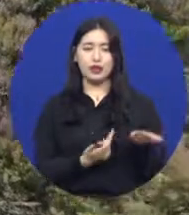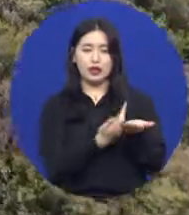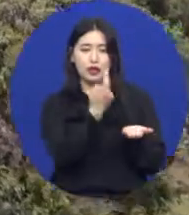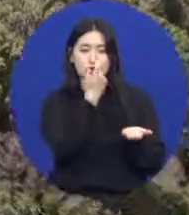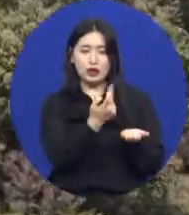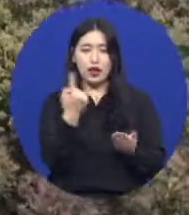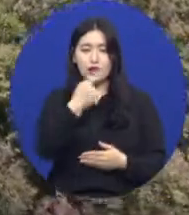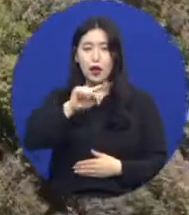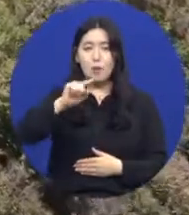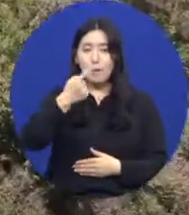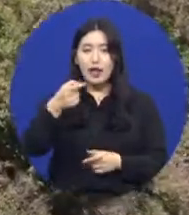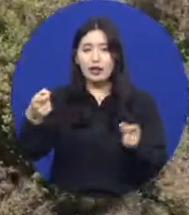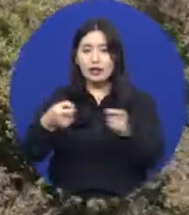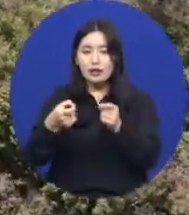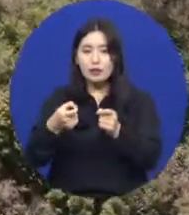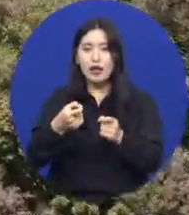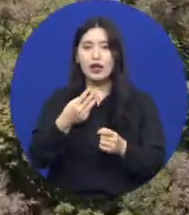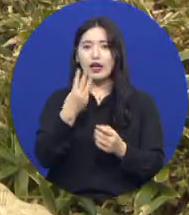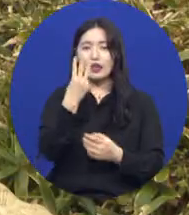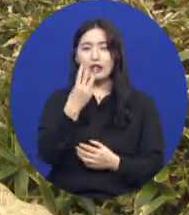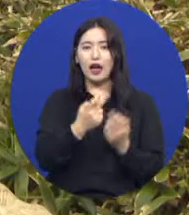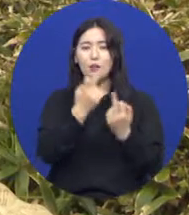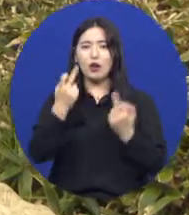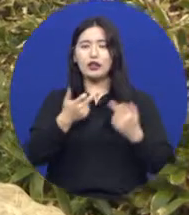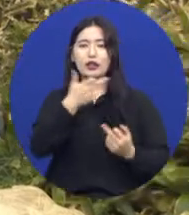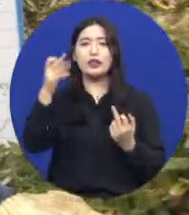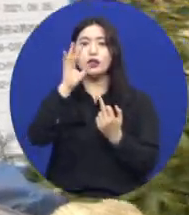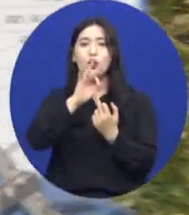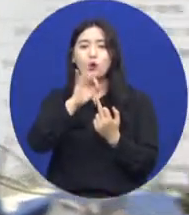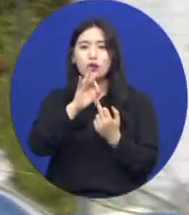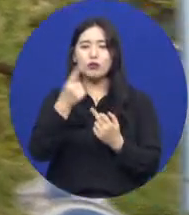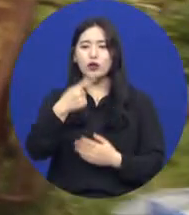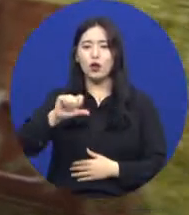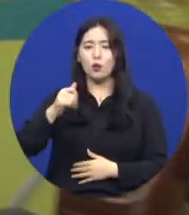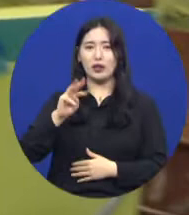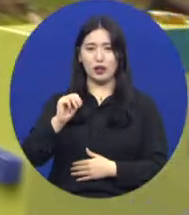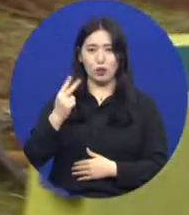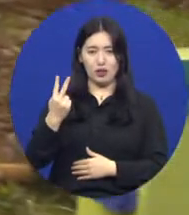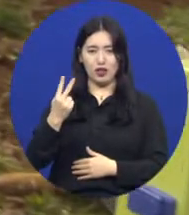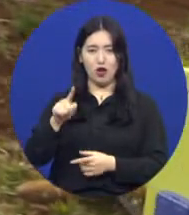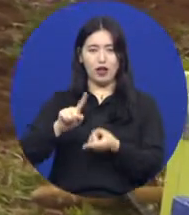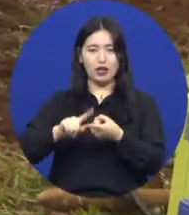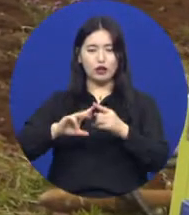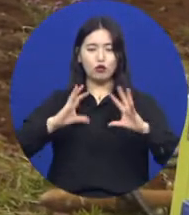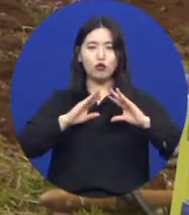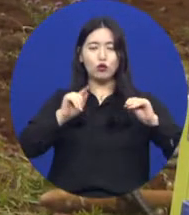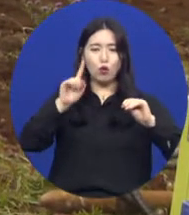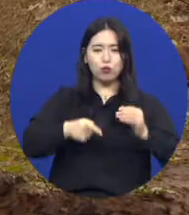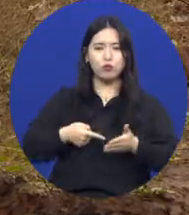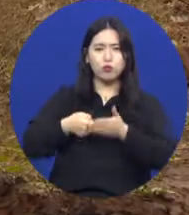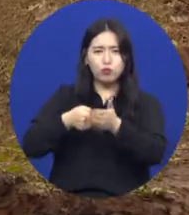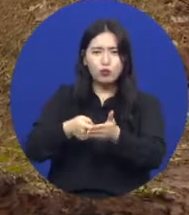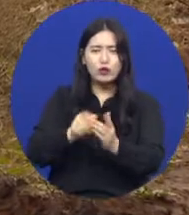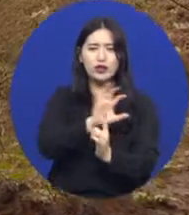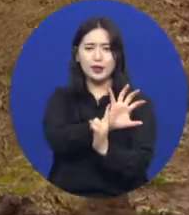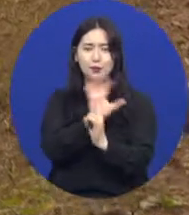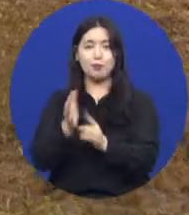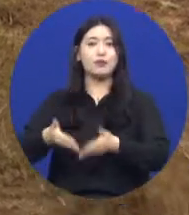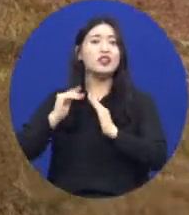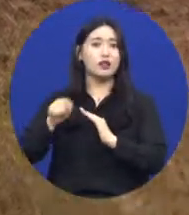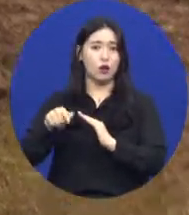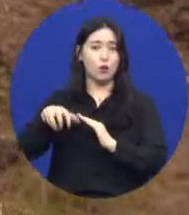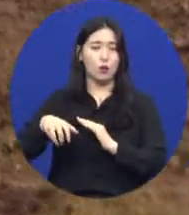한라산 1100고지 인근 삼형제 큰 오름 정상 1500제곱미터 부지에 국토교통부가 추진 중인 제주 남부 항공로 레이더